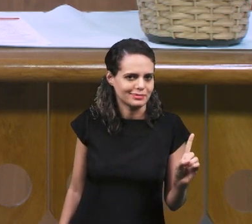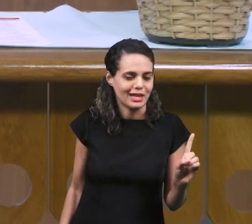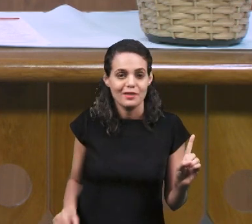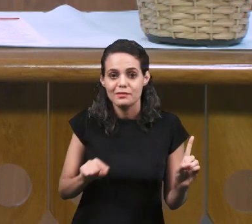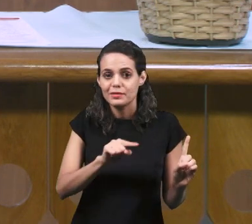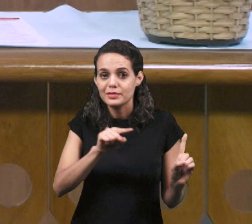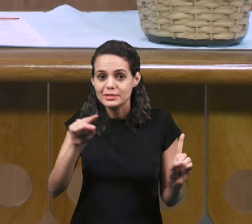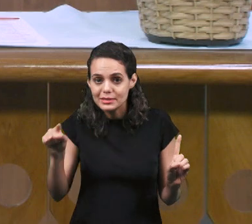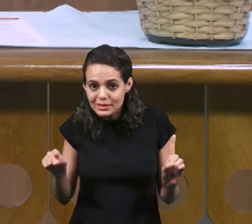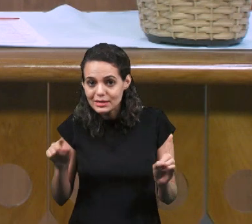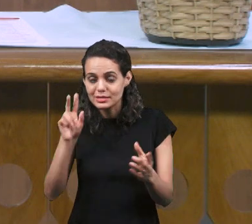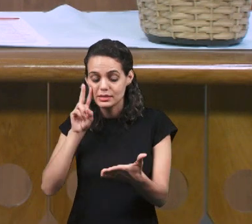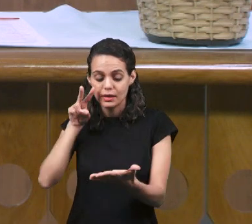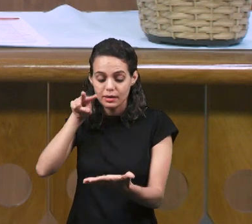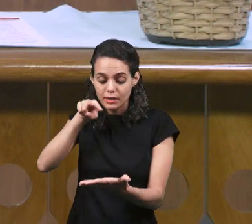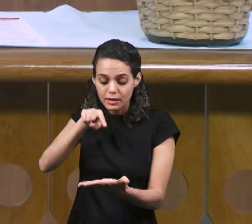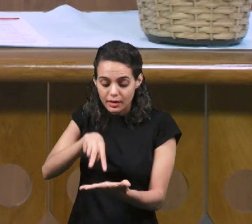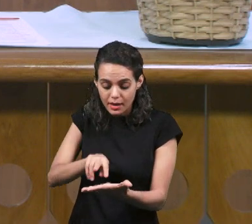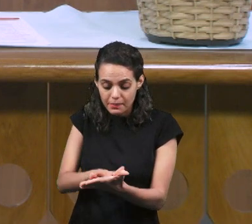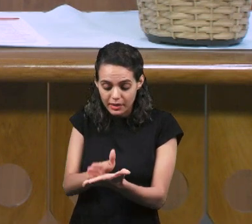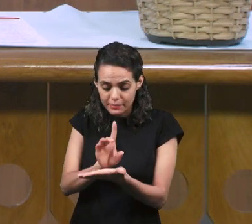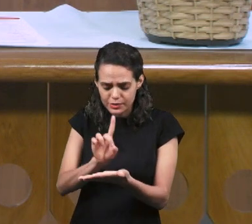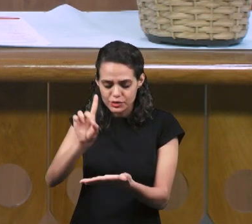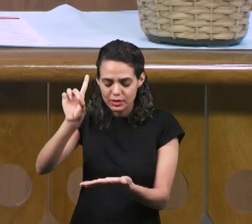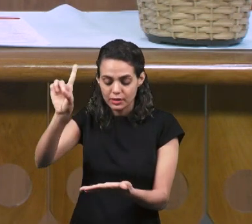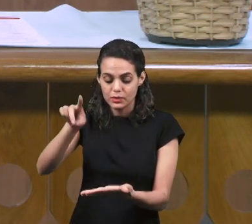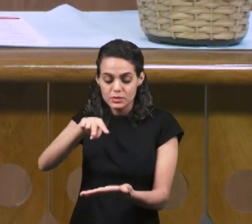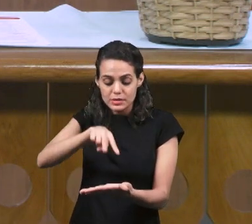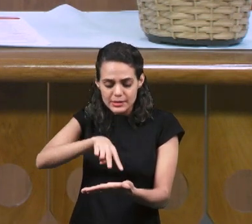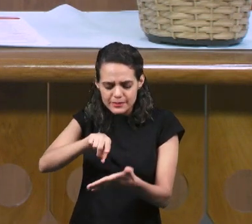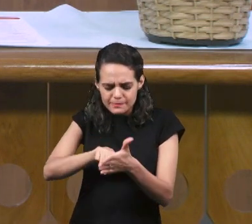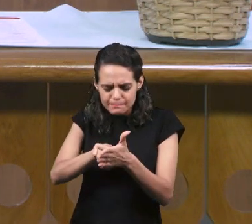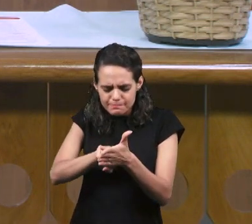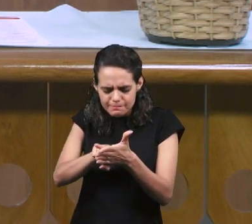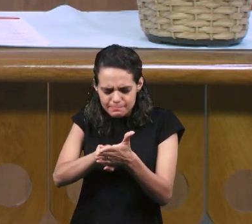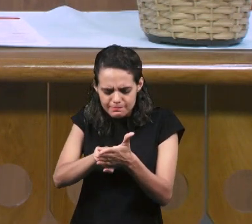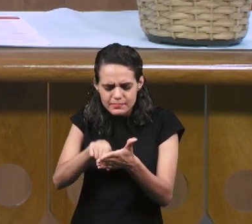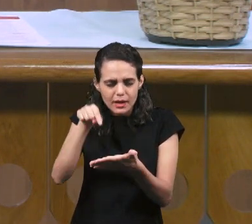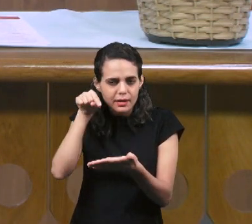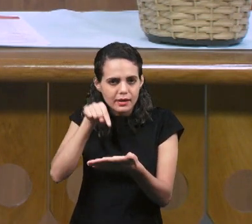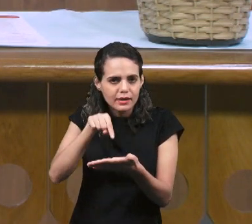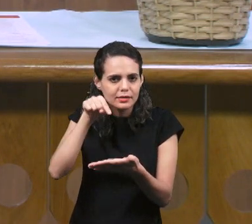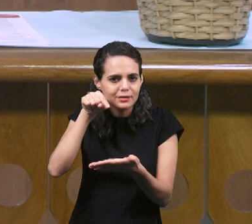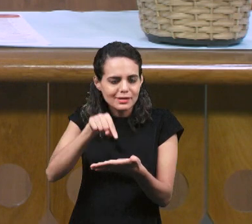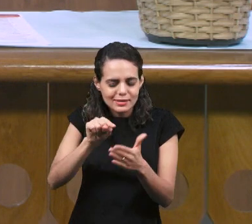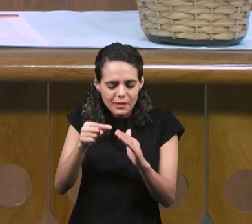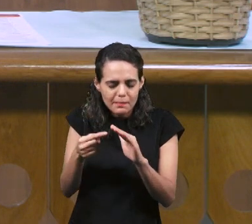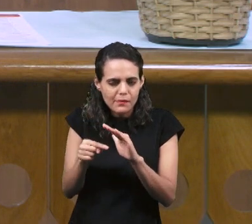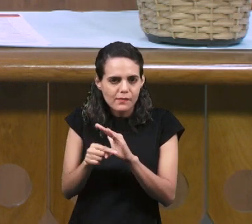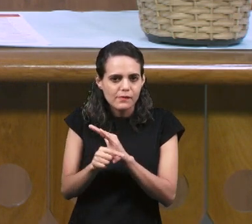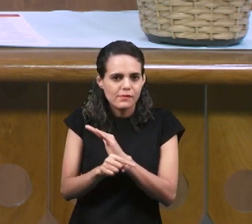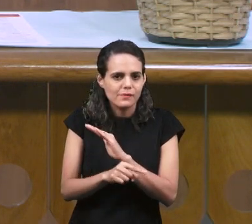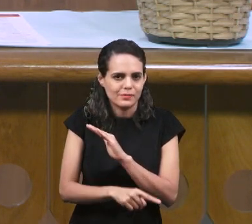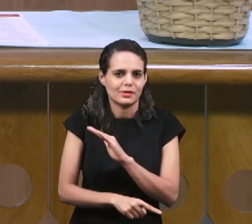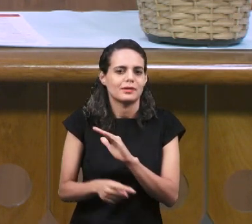méditer, vous approfondir dans ce qui est le plus important. Nous allons voir le secret